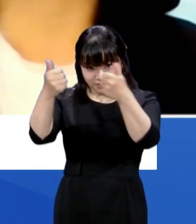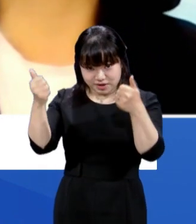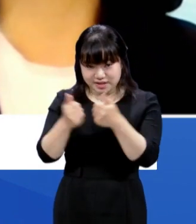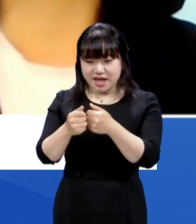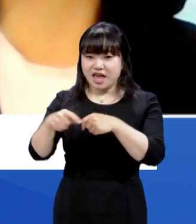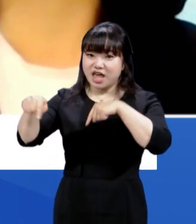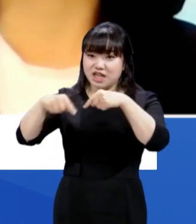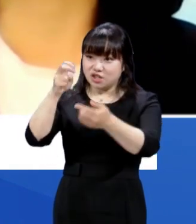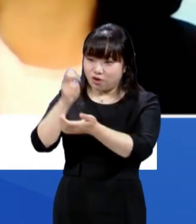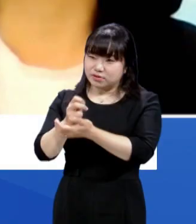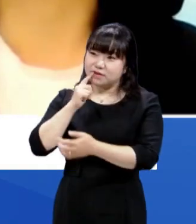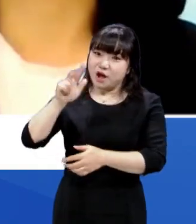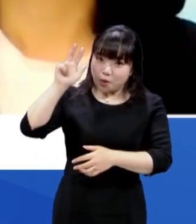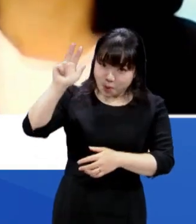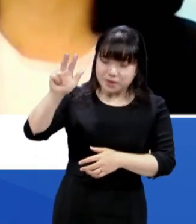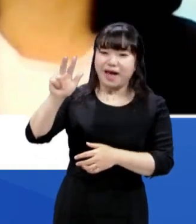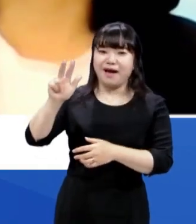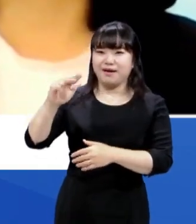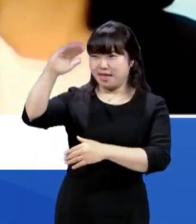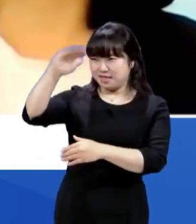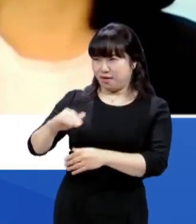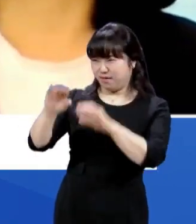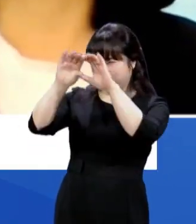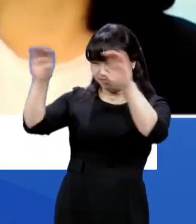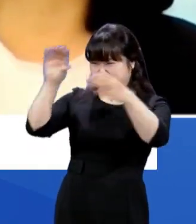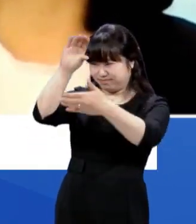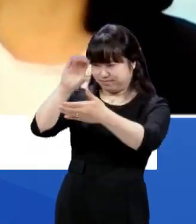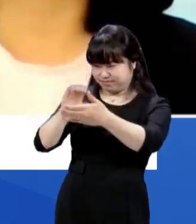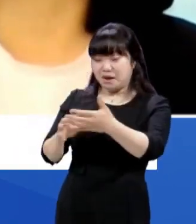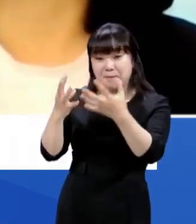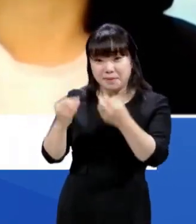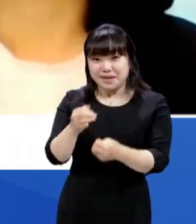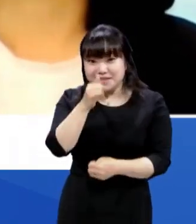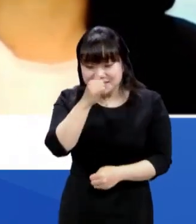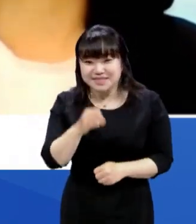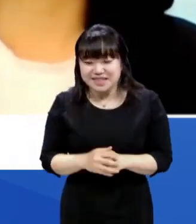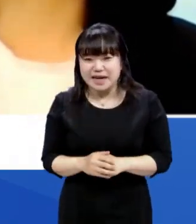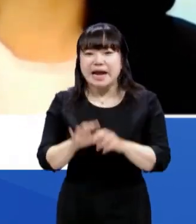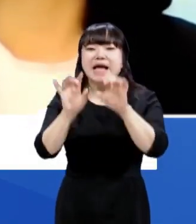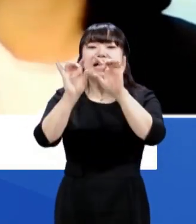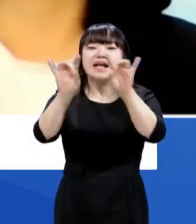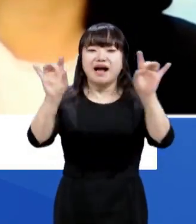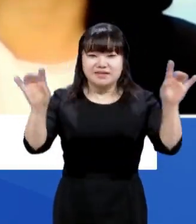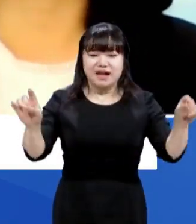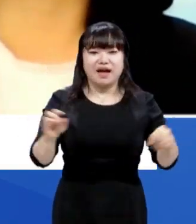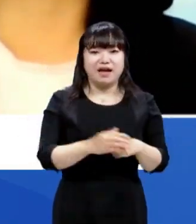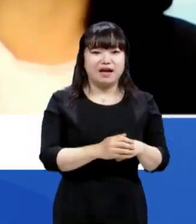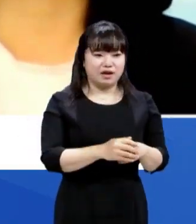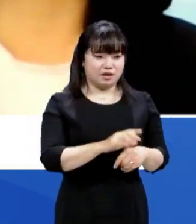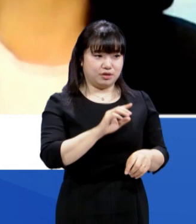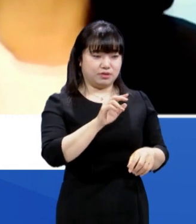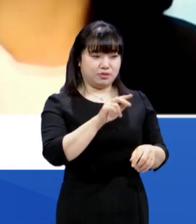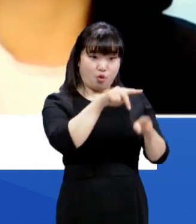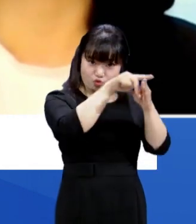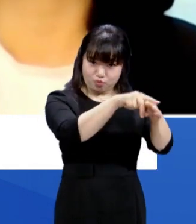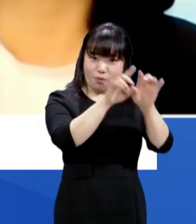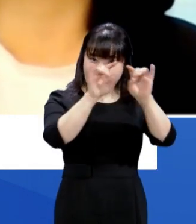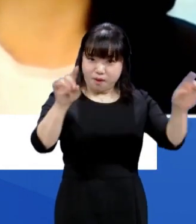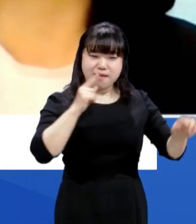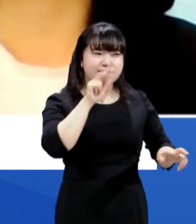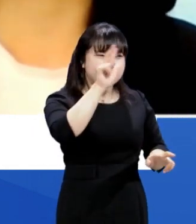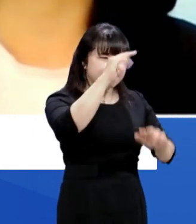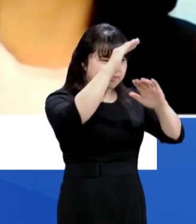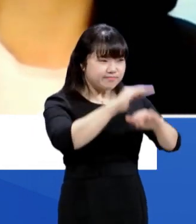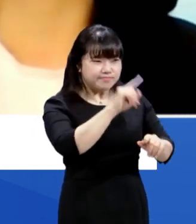공약 마당 이란 사이트가 있습니다 해당 사이트에 접속을 하시면 각 선거 별로 호 자들의 공약을 한 눈에 보실 수